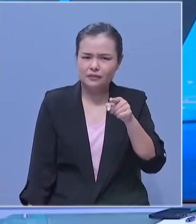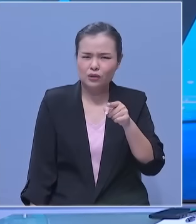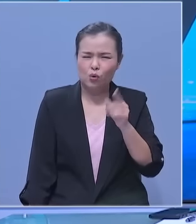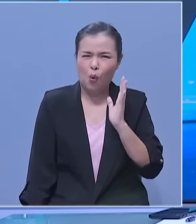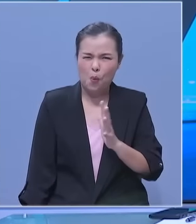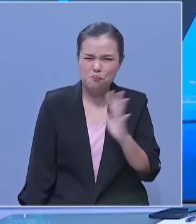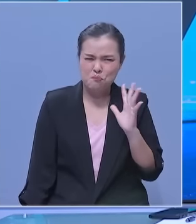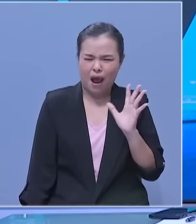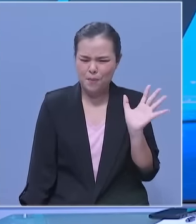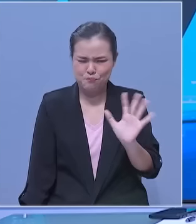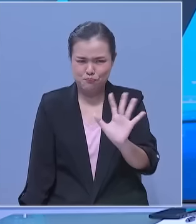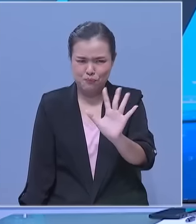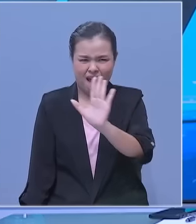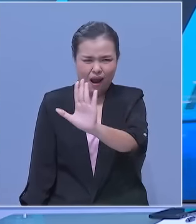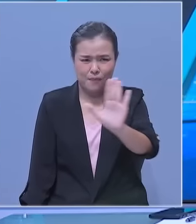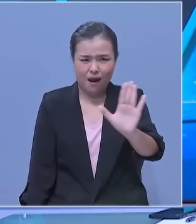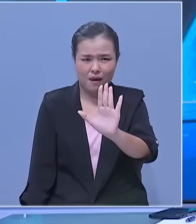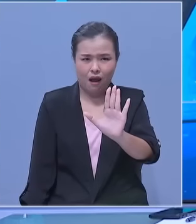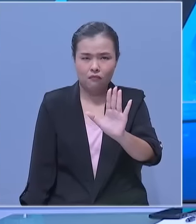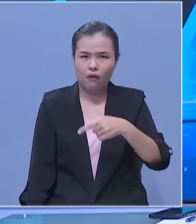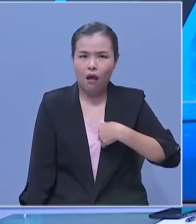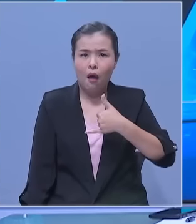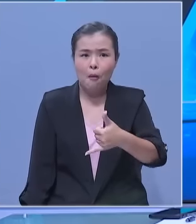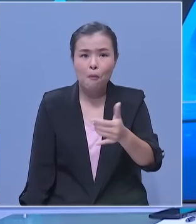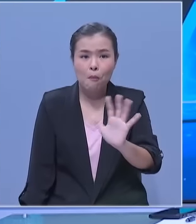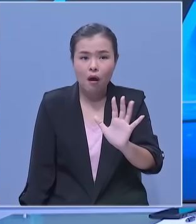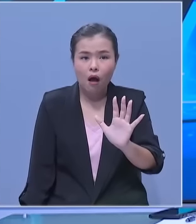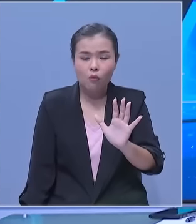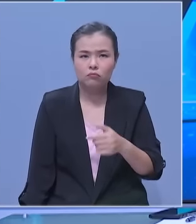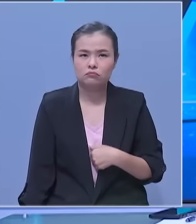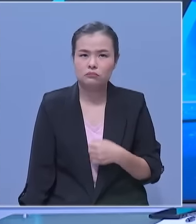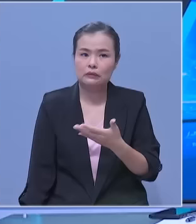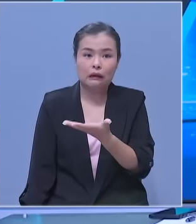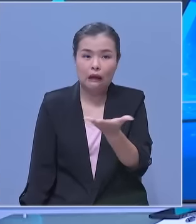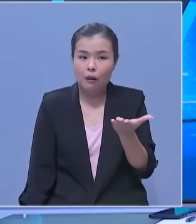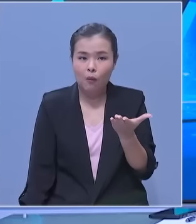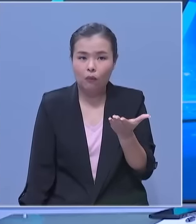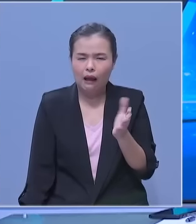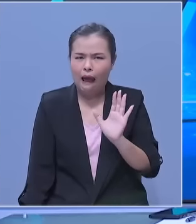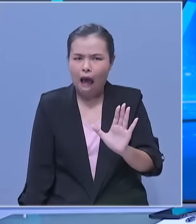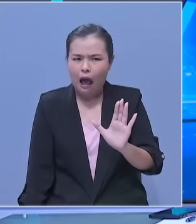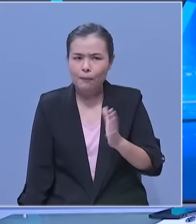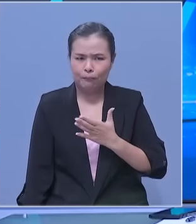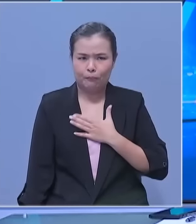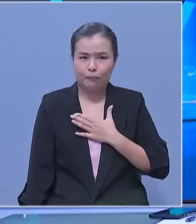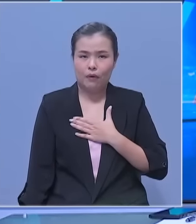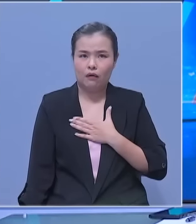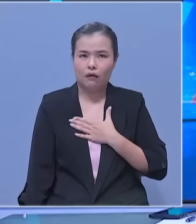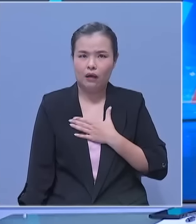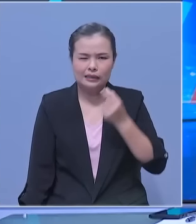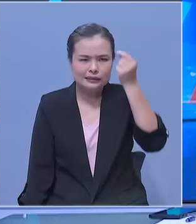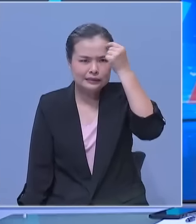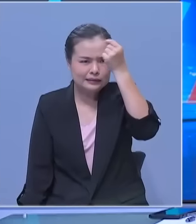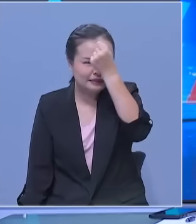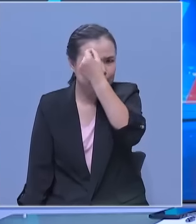ะแล้วไม่ต้องเข้าหรอกแล้วสุดท้ายเขาก็ไม่ได้เข้าไปจริงๆแล้วเขาบอกเหตุผลทั้งหมดที่พยายามห้ามเขาเพราะเขามีรอย